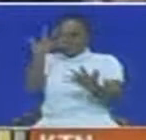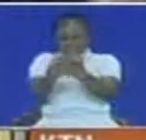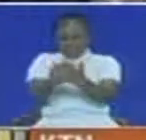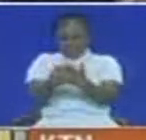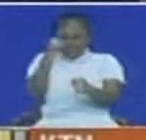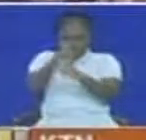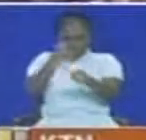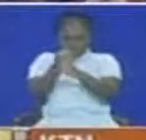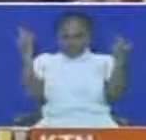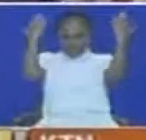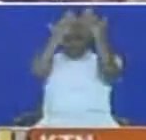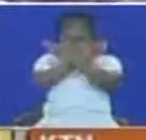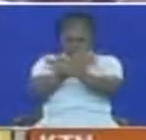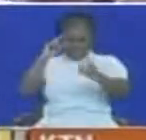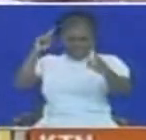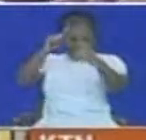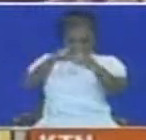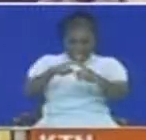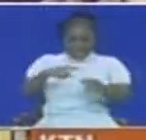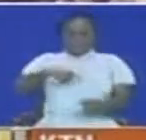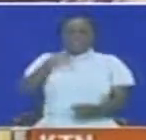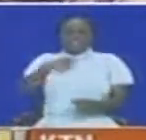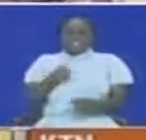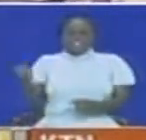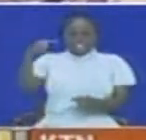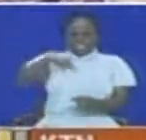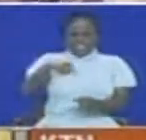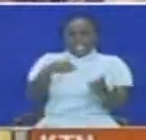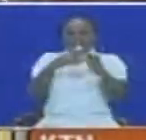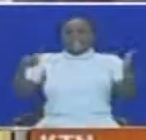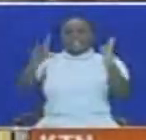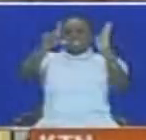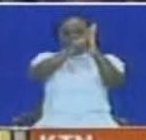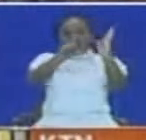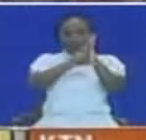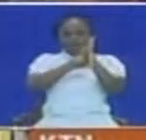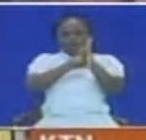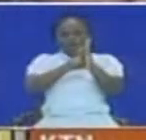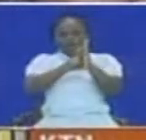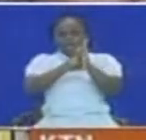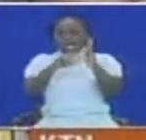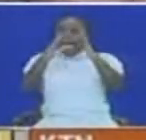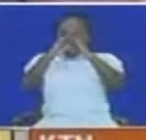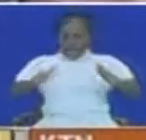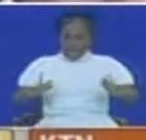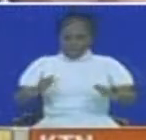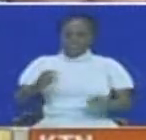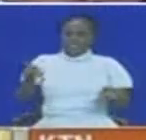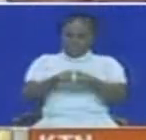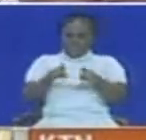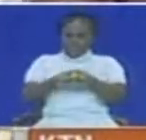operesheni ya usiku iliyolenga raia wa kigeni walioko nchini kinyume cha sheria. Kwa inachukuliwa kama nyumba ya mtu kuishi.